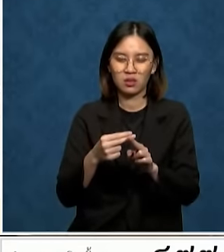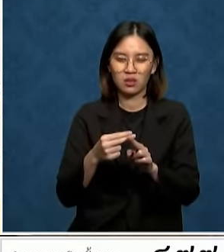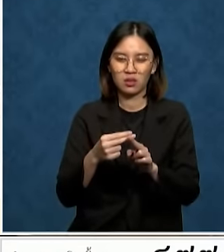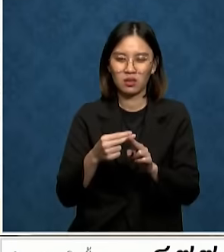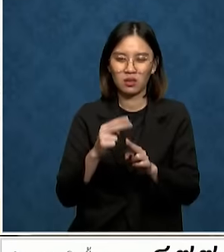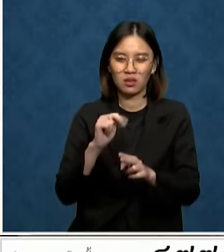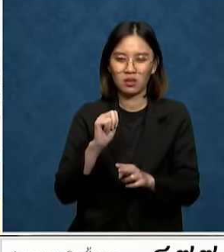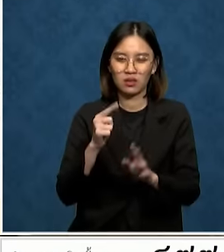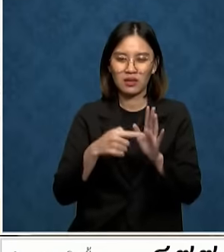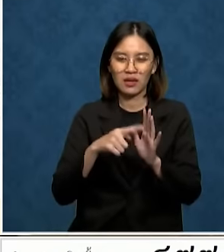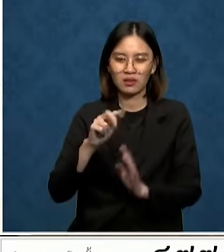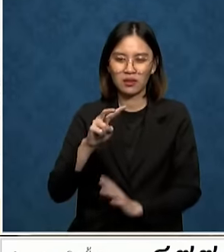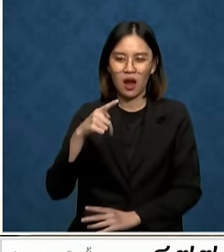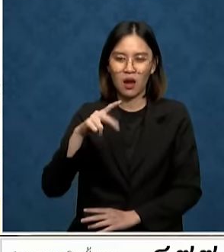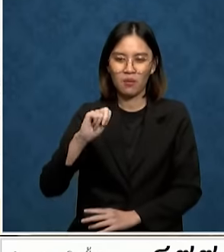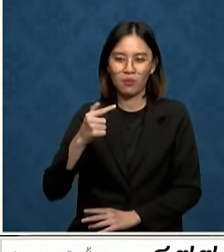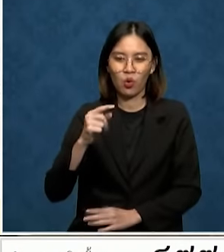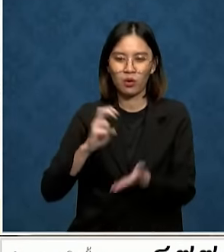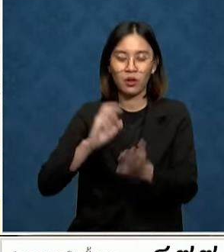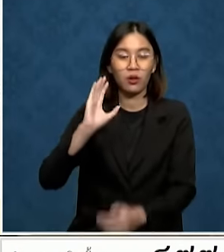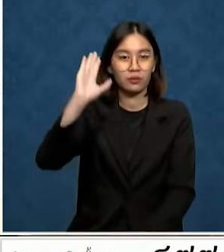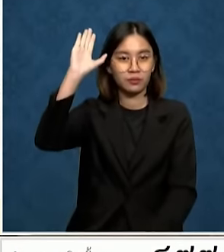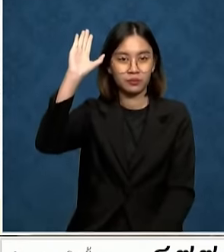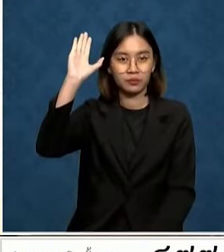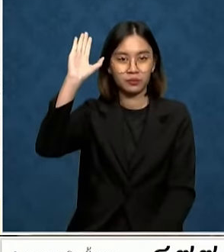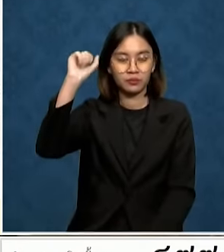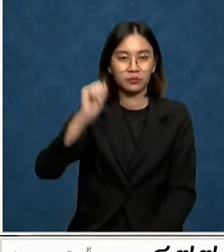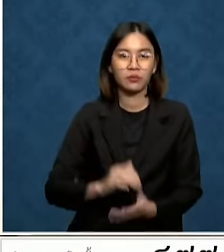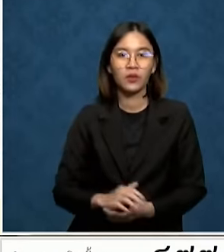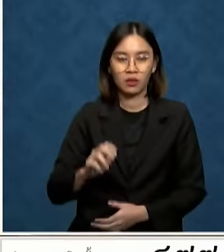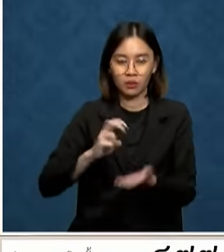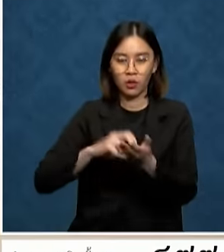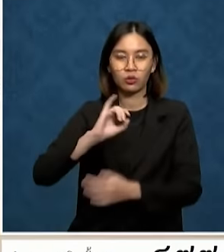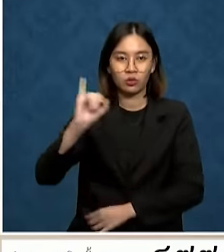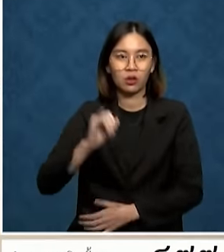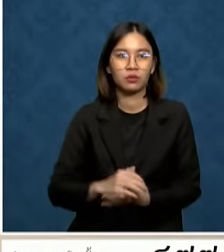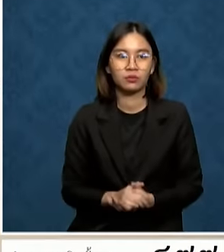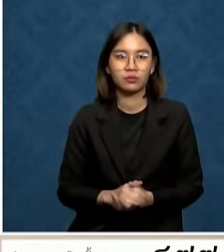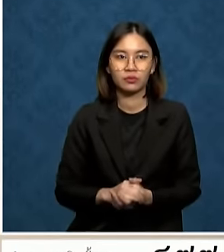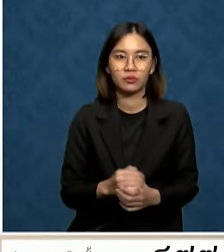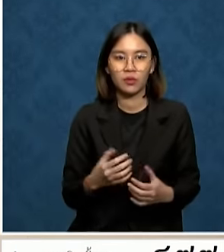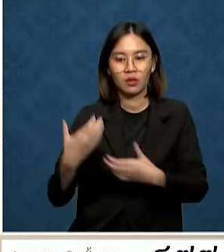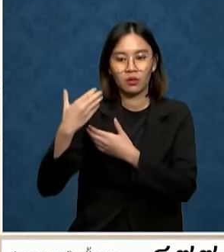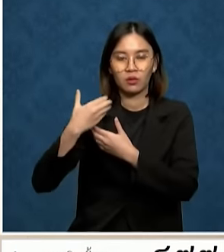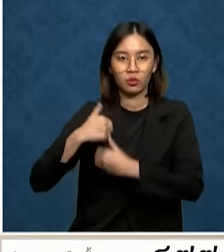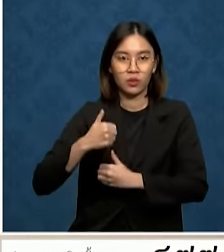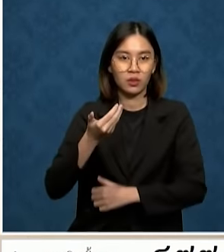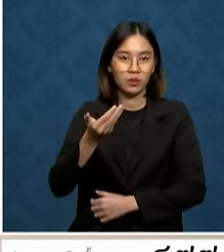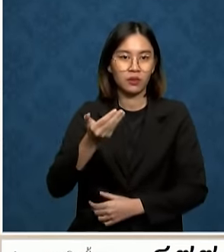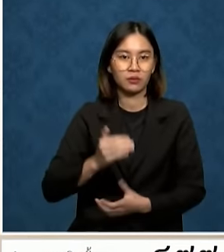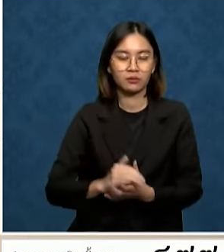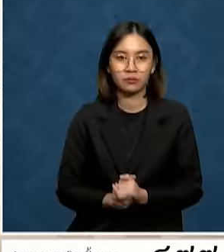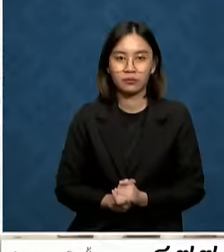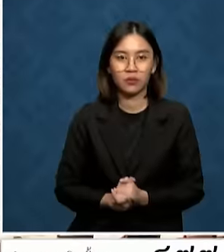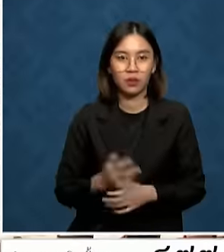อร์ นัตตะพง มักการราทัศขอผรบรองดวยครับคร ผรัรองถูกตองนะครัเชื่อนพักประชาทิปปัิครับ